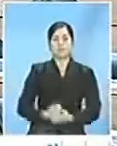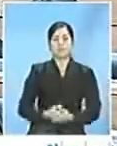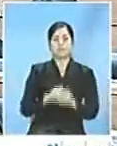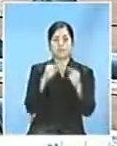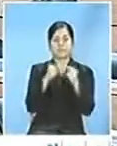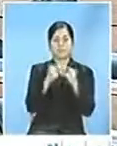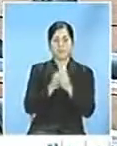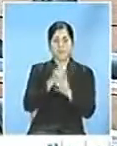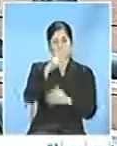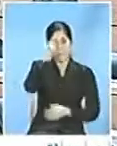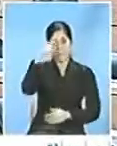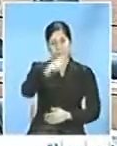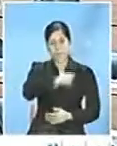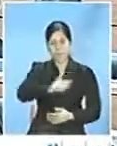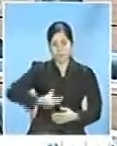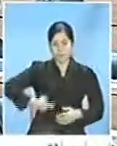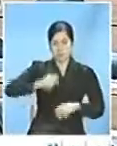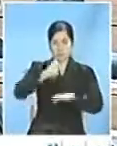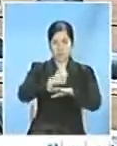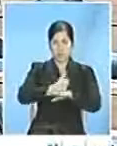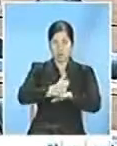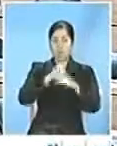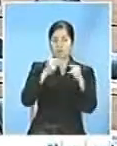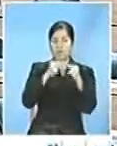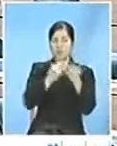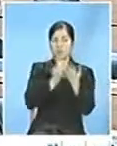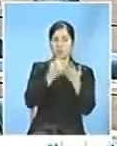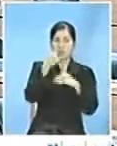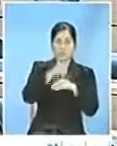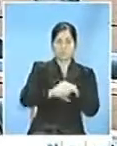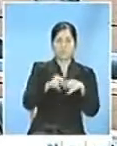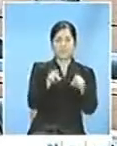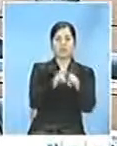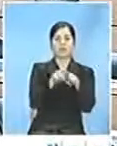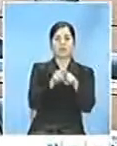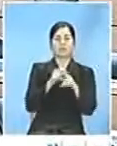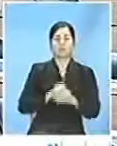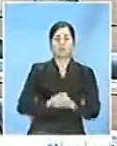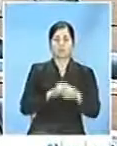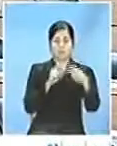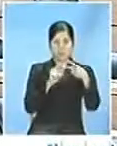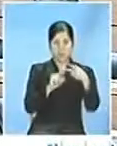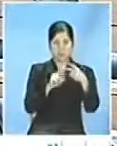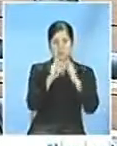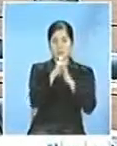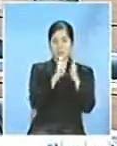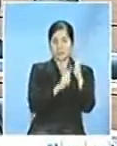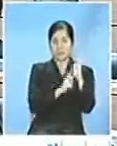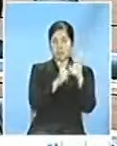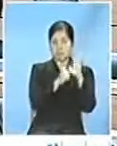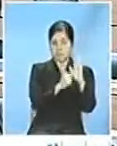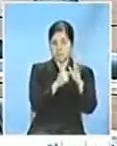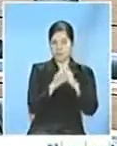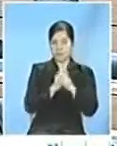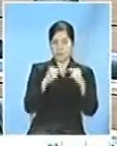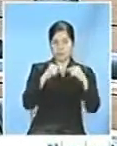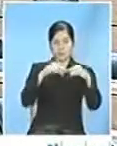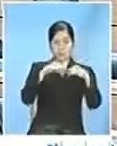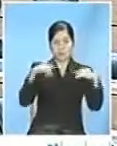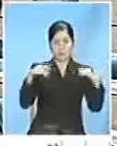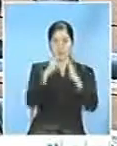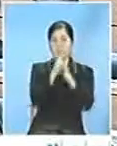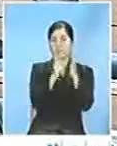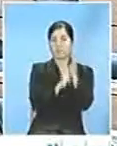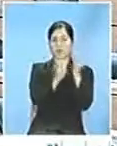ต้องผ่านพ้นไปด้วยประการที่สองกฎหมายฉบับนี้ขัดต่อรัฐธรรมนูญแน่นอน